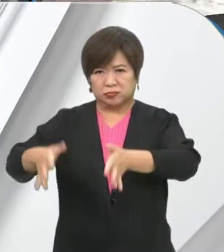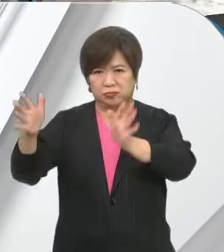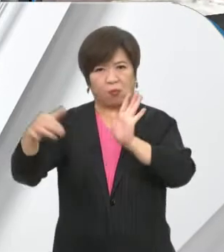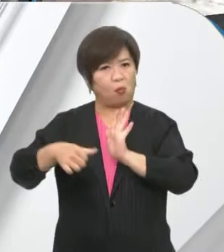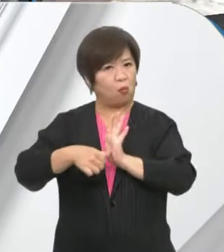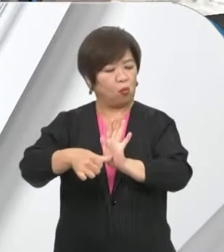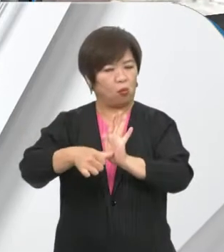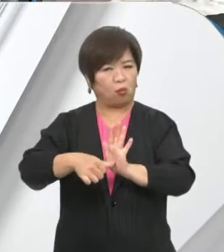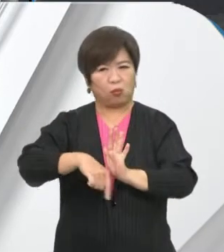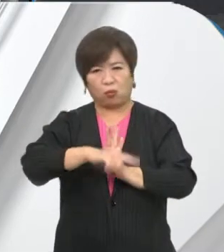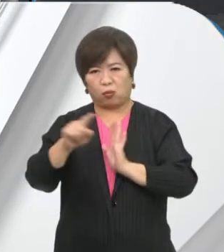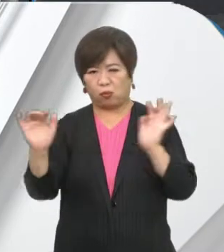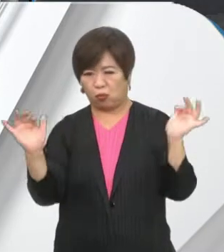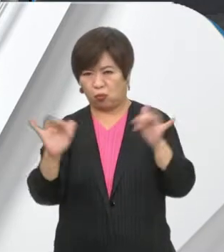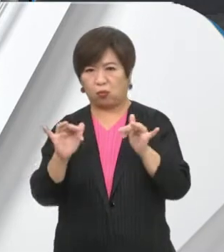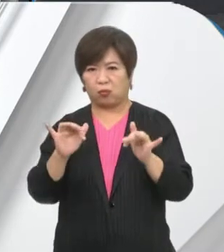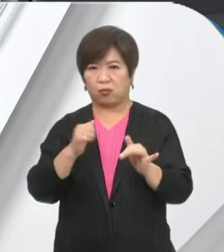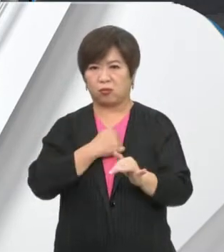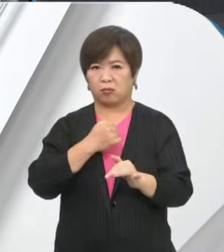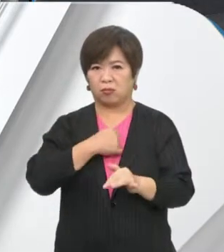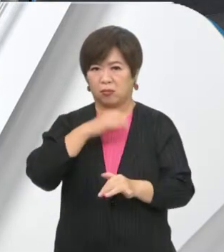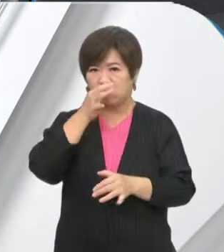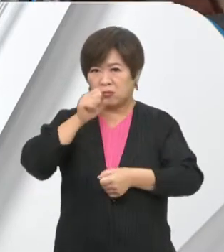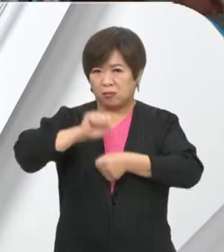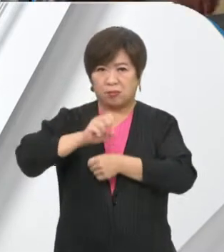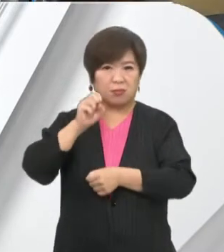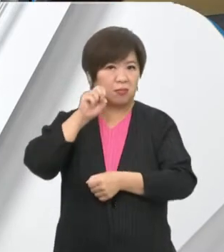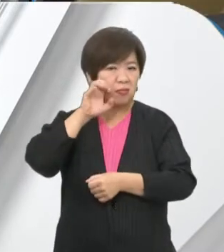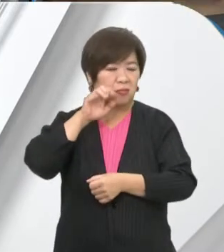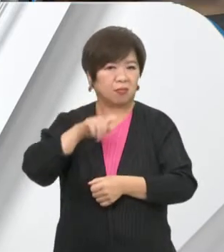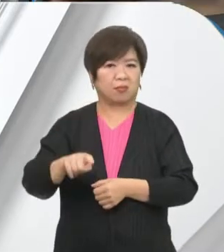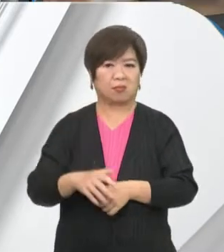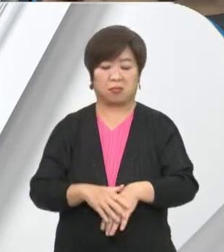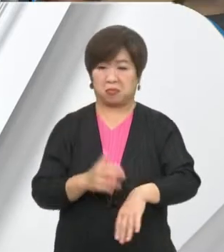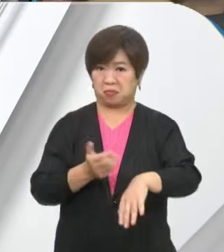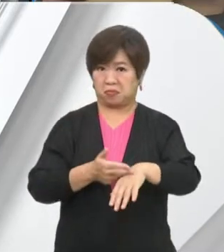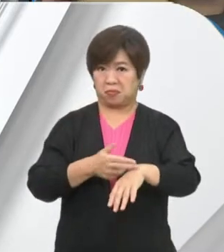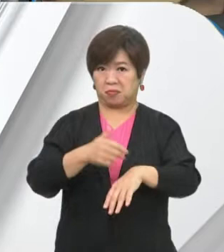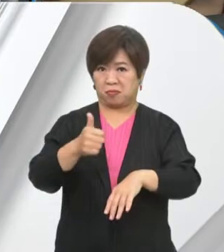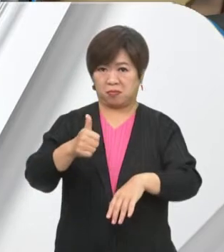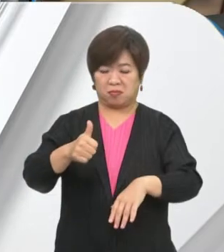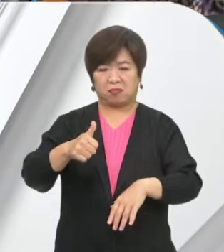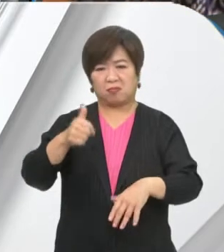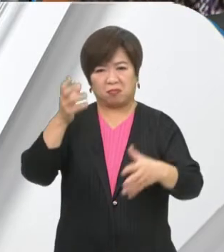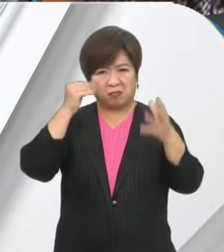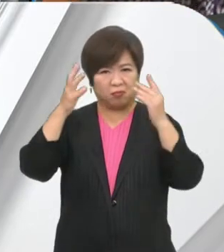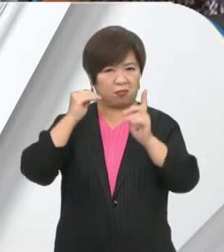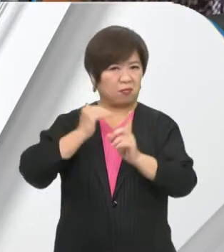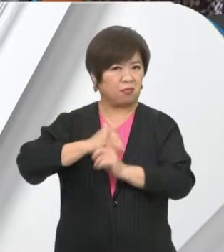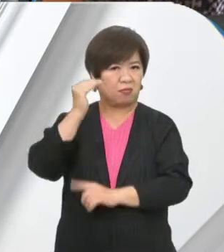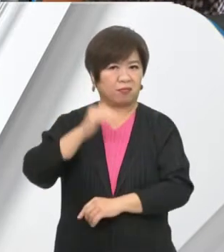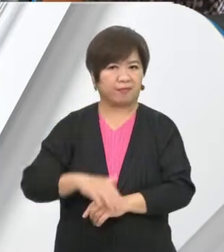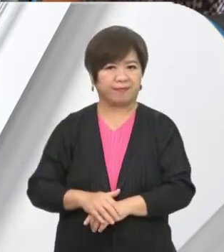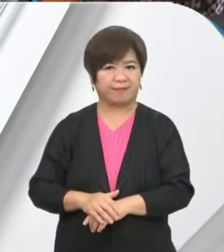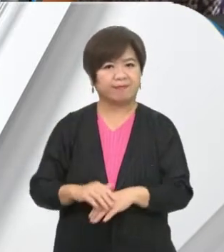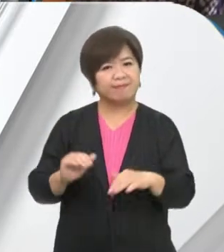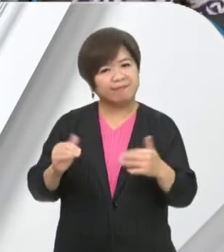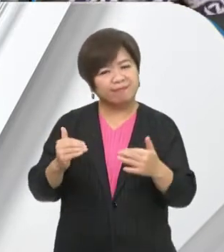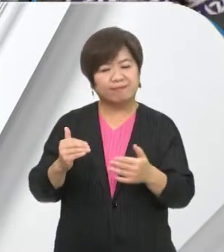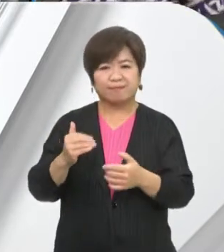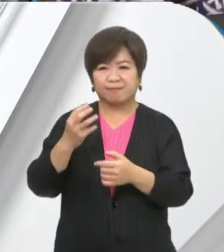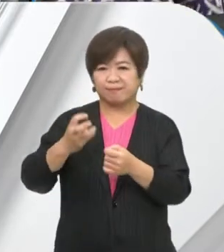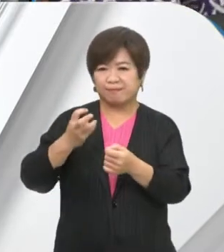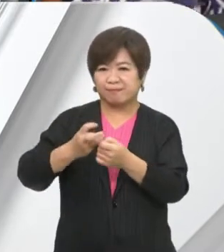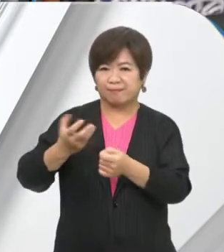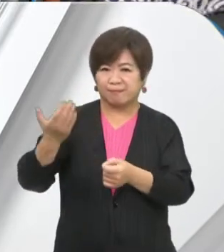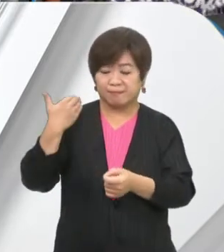性嘅建筑，做啲看现出来。五层院有几有彩钱，有几大量呢？人家36年前都去